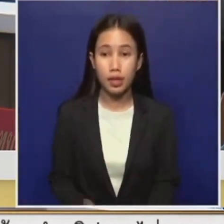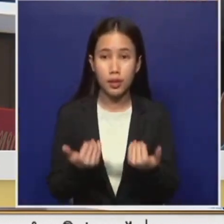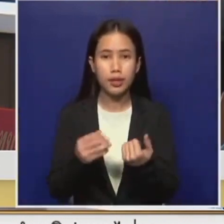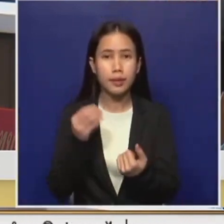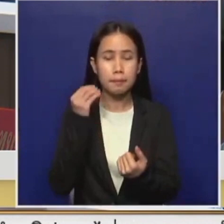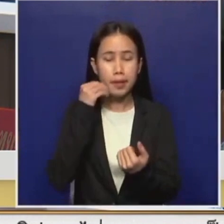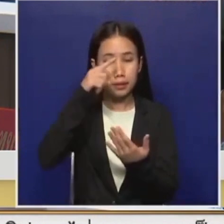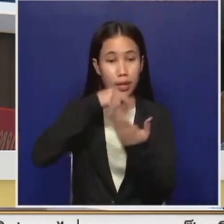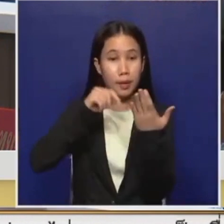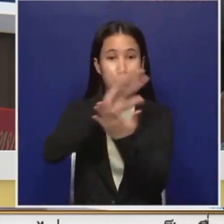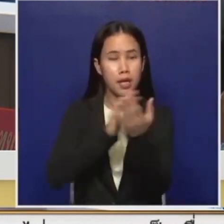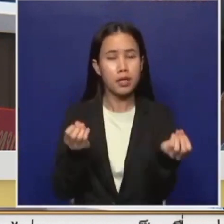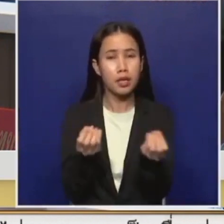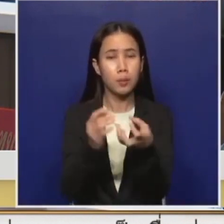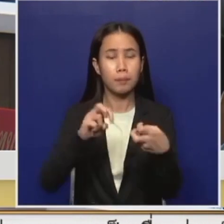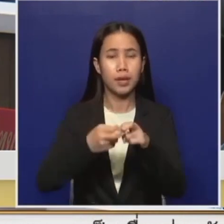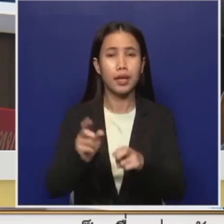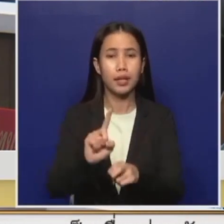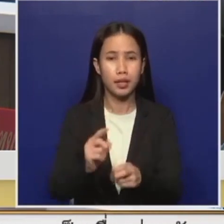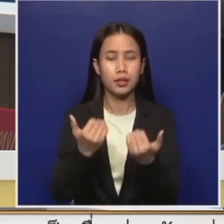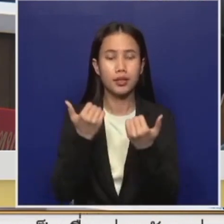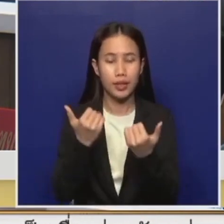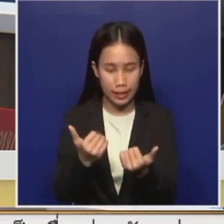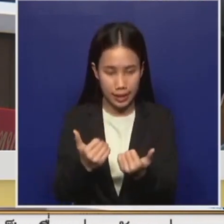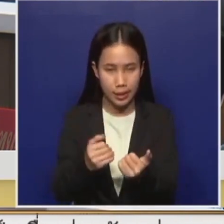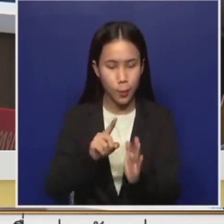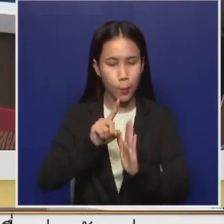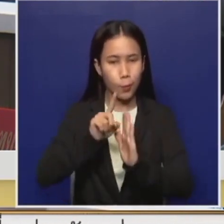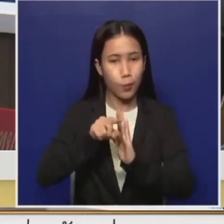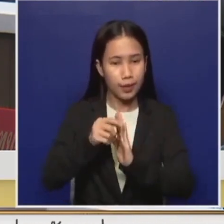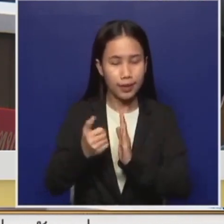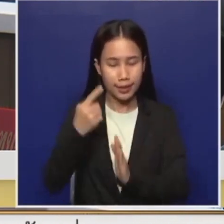ถ้าท่านρεิมคิดนบใตใวินาทีนี้